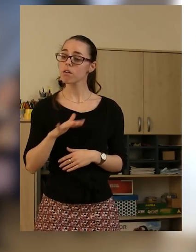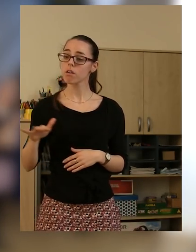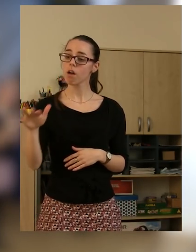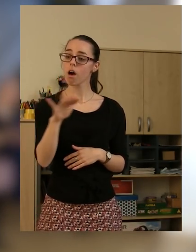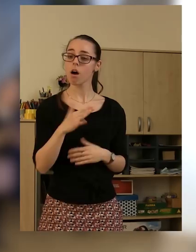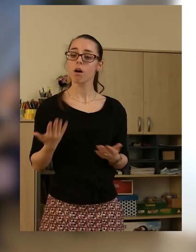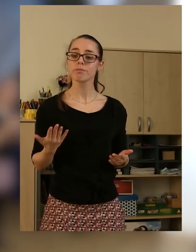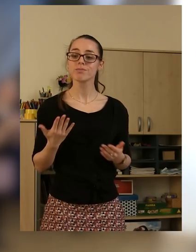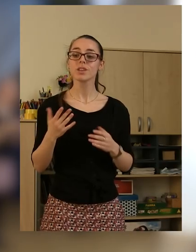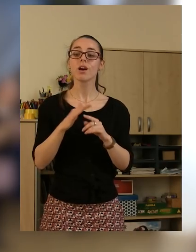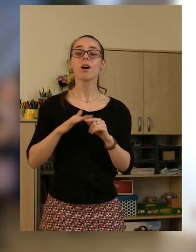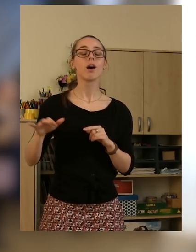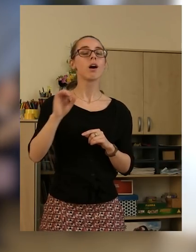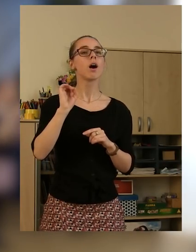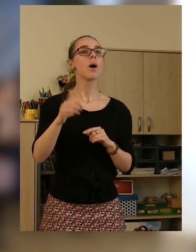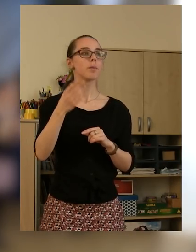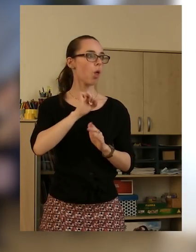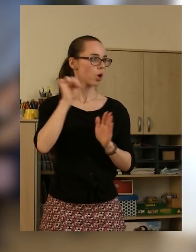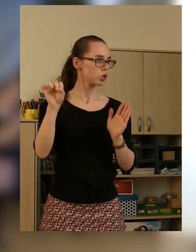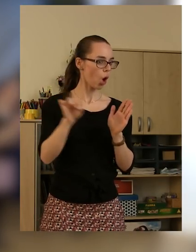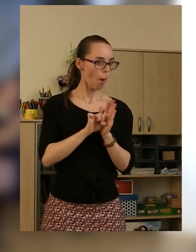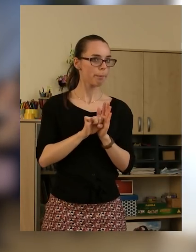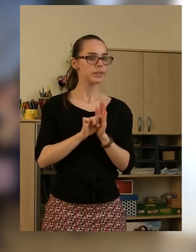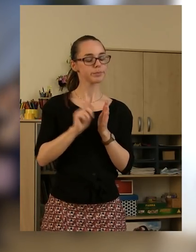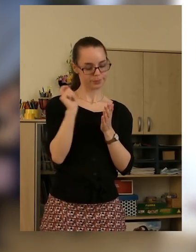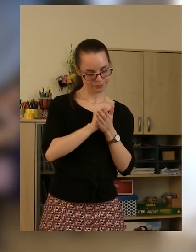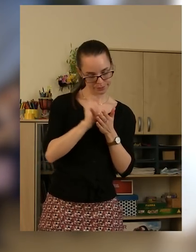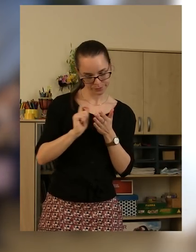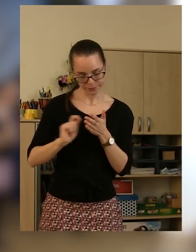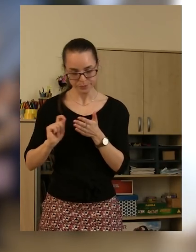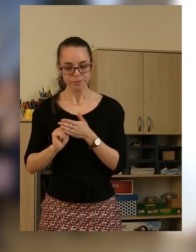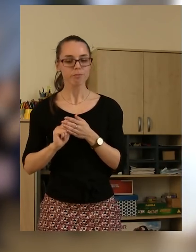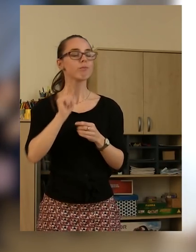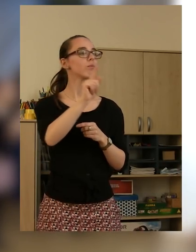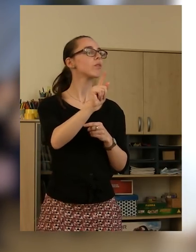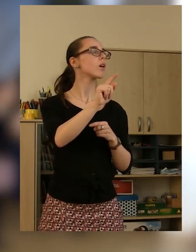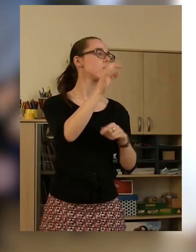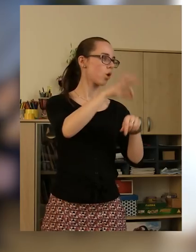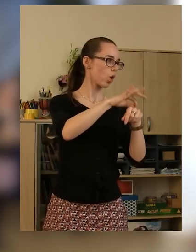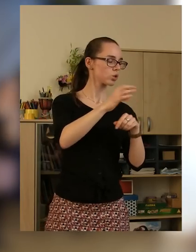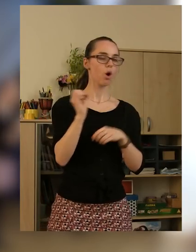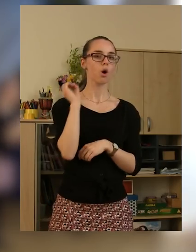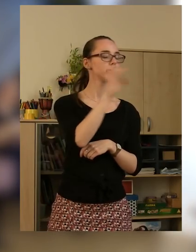Poslední dopis, který napsal svému terapeutovi, byl ten: cítím, že jsem věci nechal zajít příliš daleko.